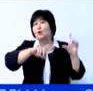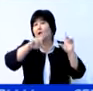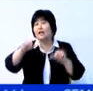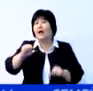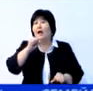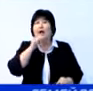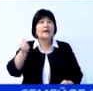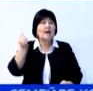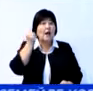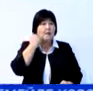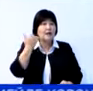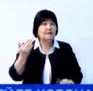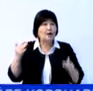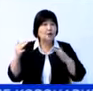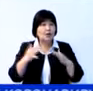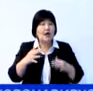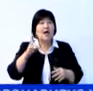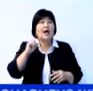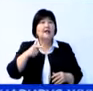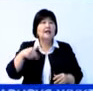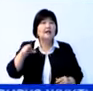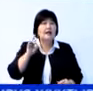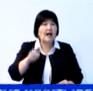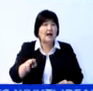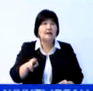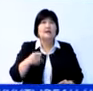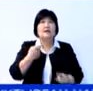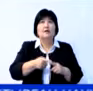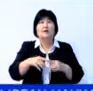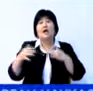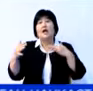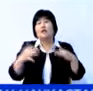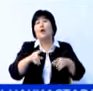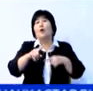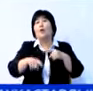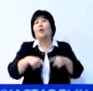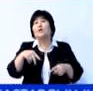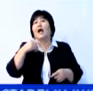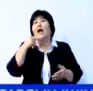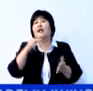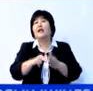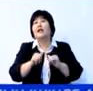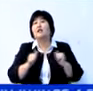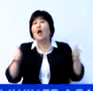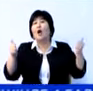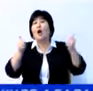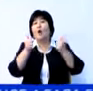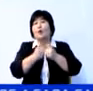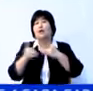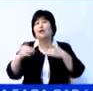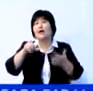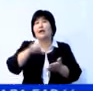Атам Москва үшін шайқасқа, Сталинград үшін шайқасқа, одан кейін Ленинград қоршауын бұзу шайқасына